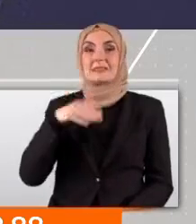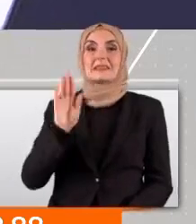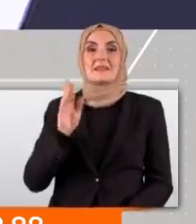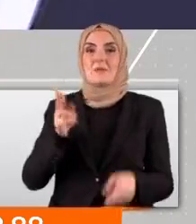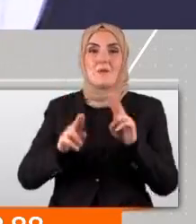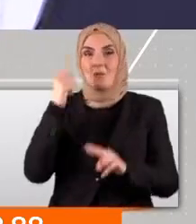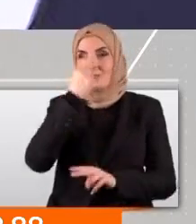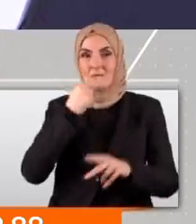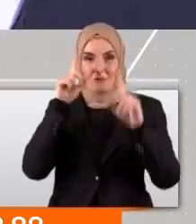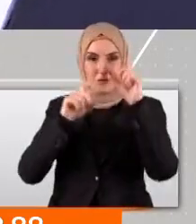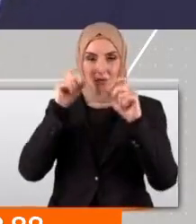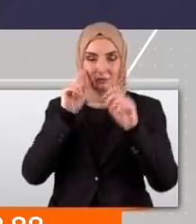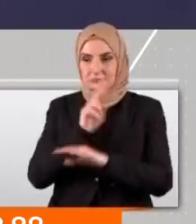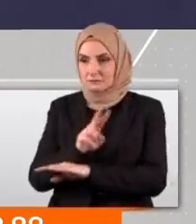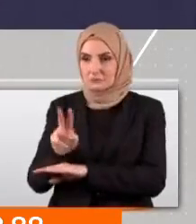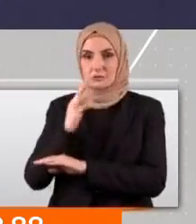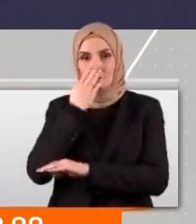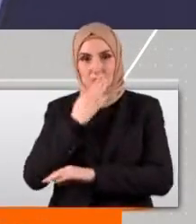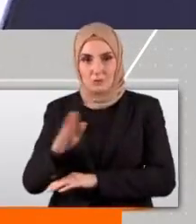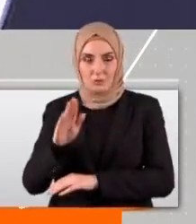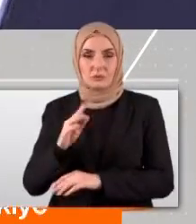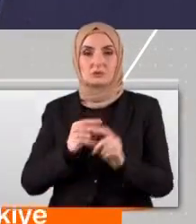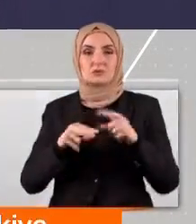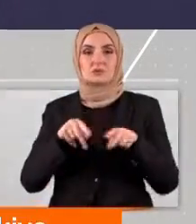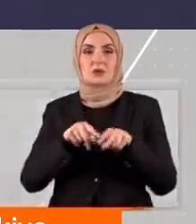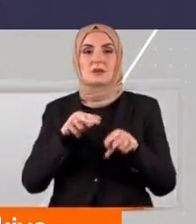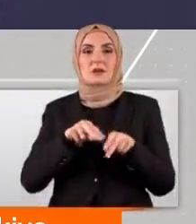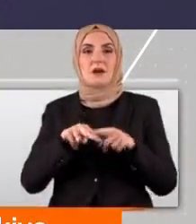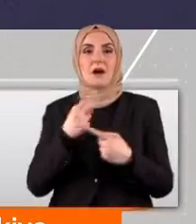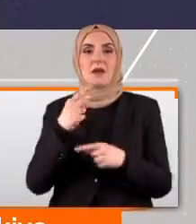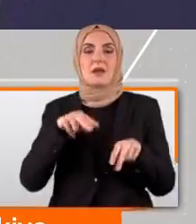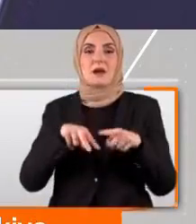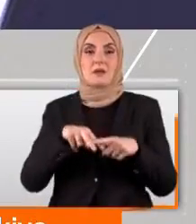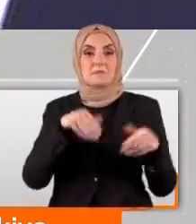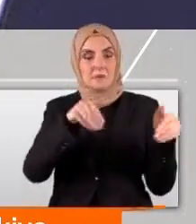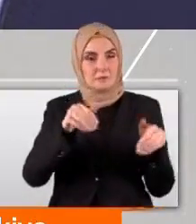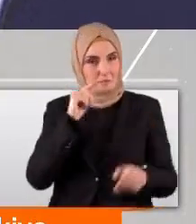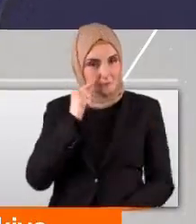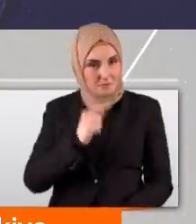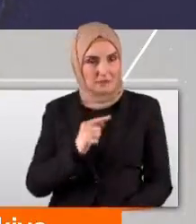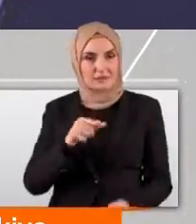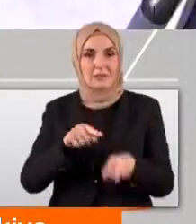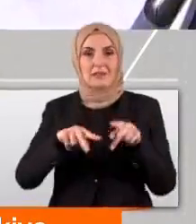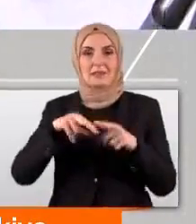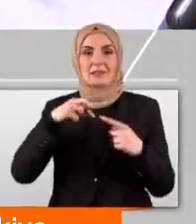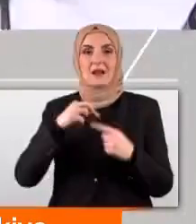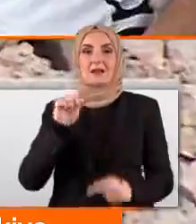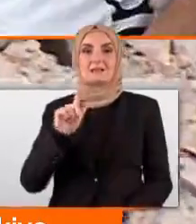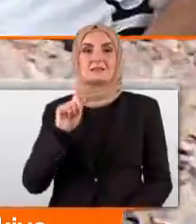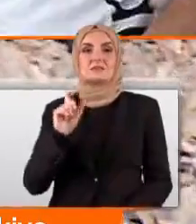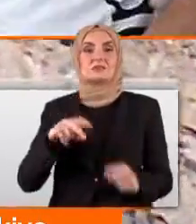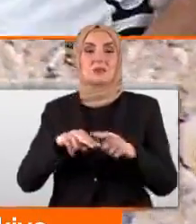kendisi. Çankaya mezarlığına baktım, Erzin Soğuk Hava Deposu'na baktık. Nallıca mezarlığına bile gidip baktım yani. Orada da